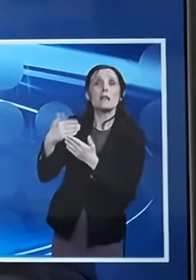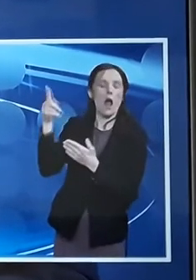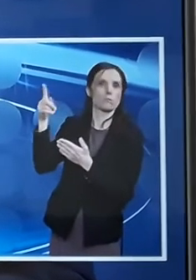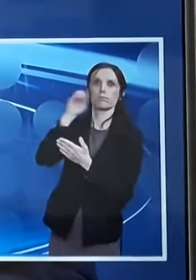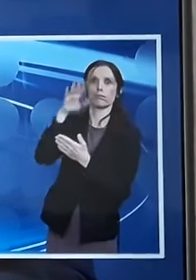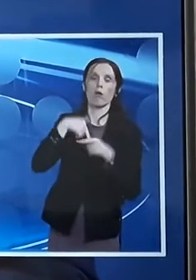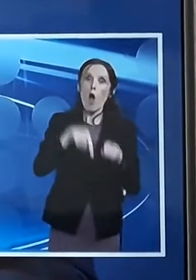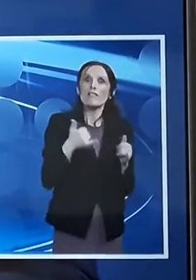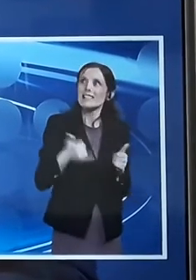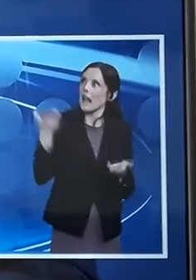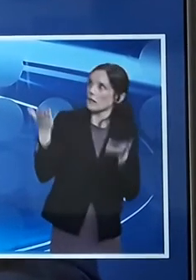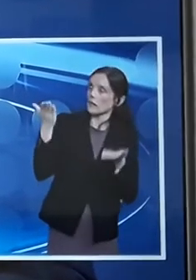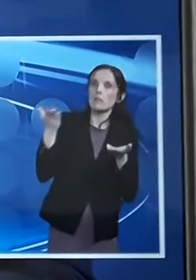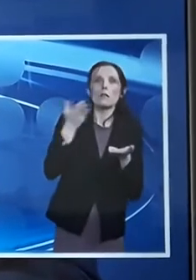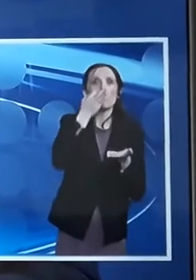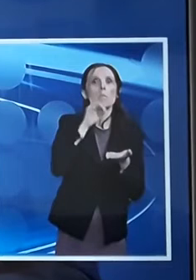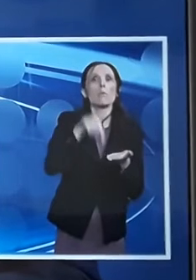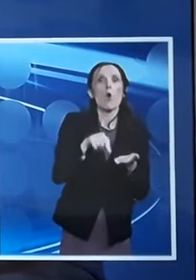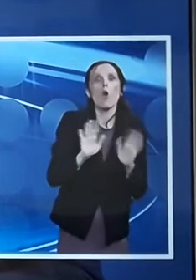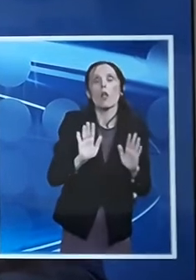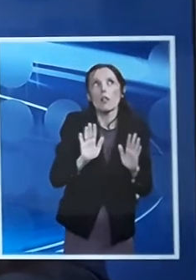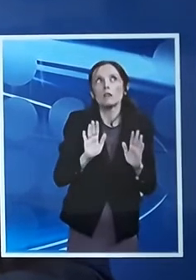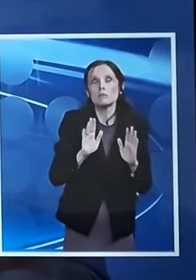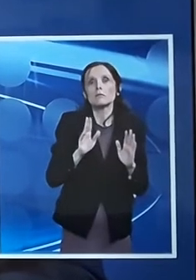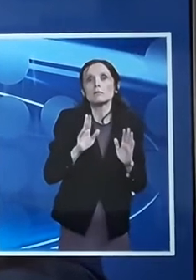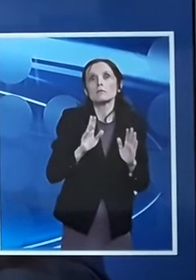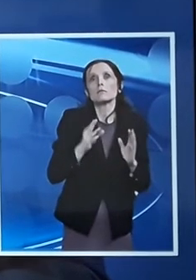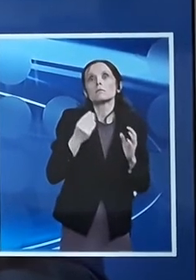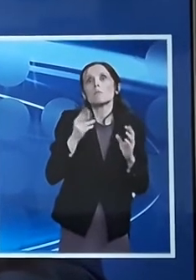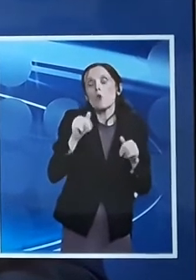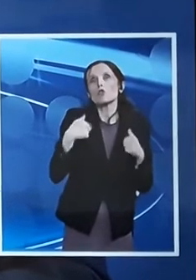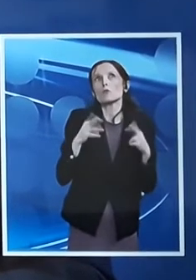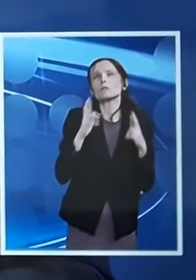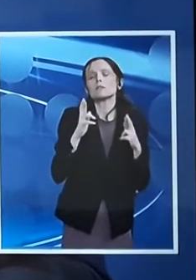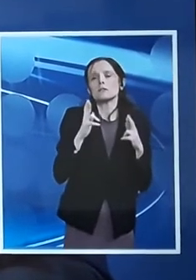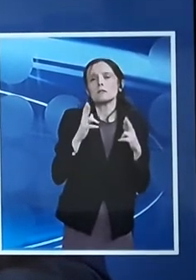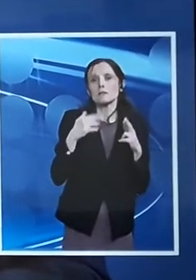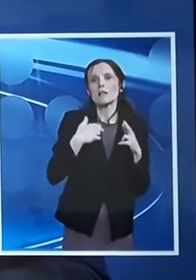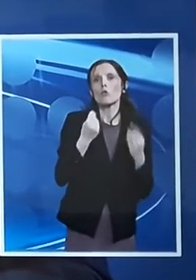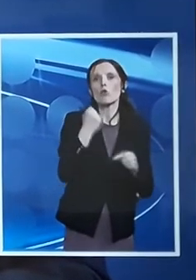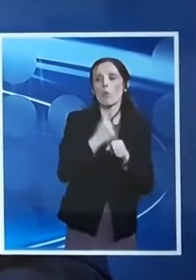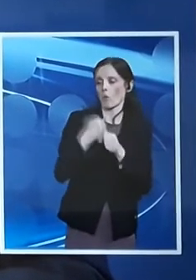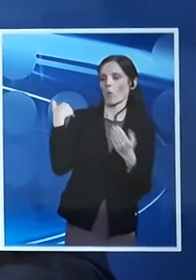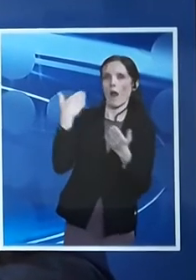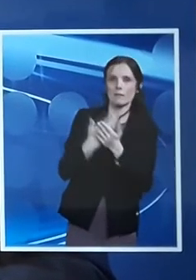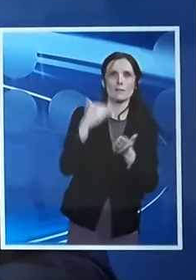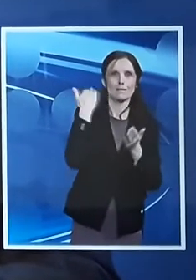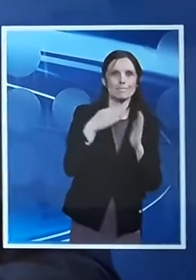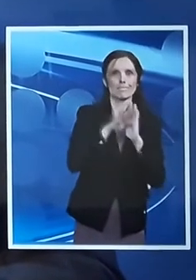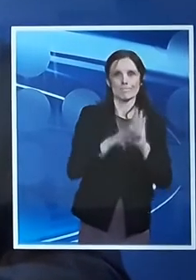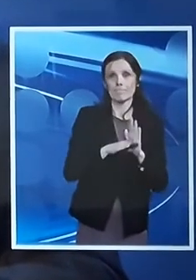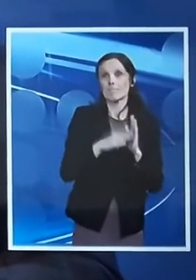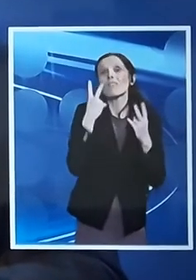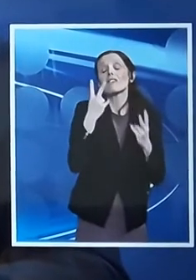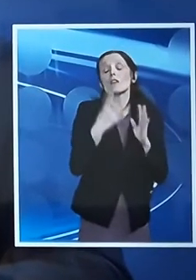imamo razloga da se ozbiljno nadamo da smo puno toga uradili. Vidjet ćemo dalje. Vidite da se i